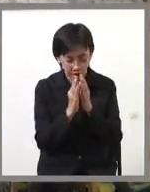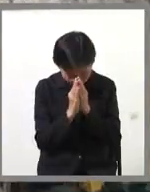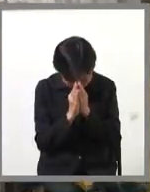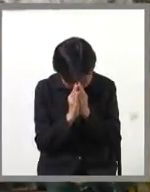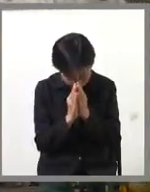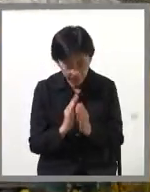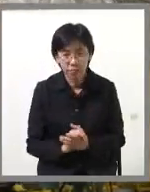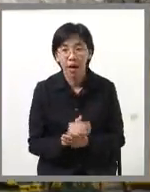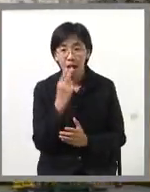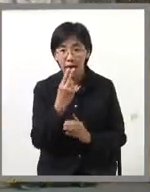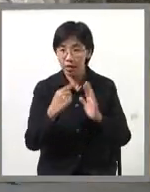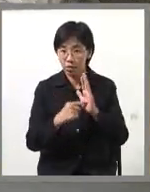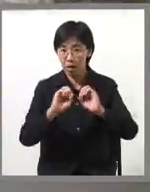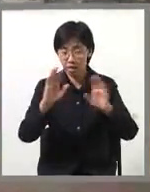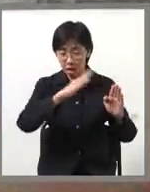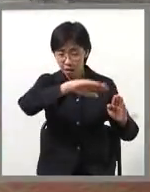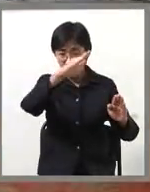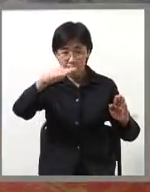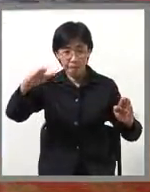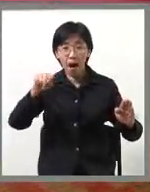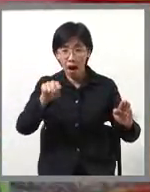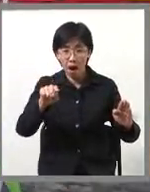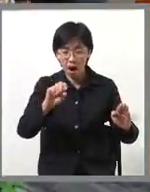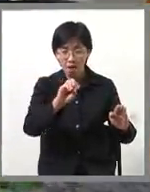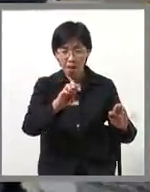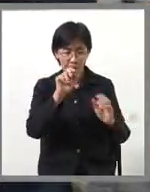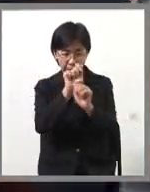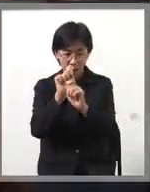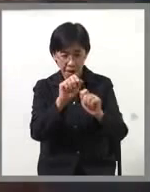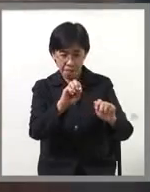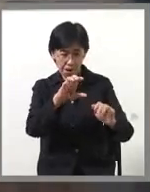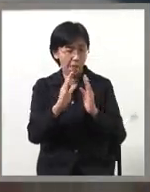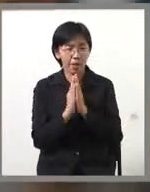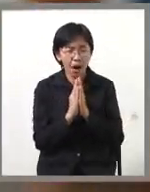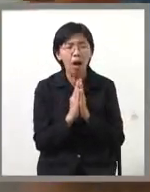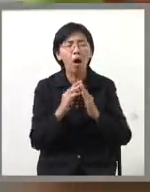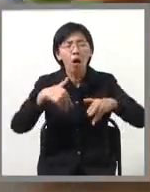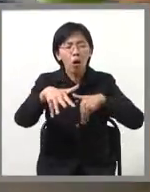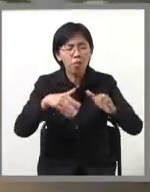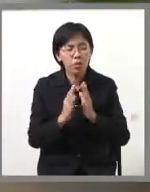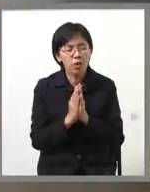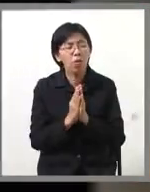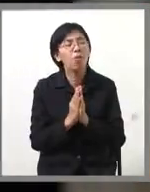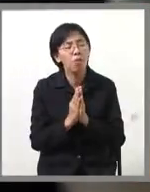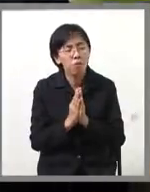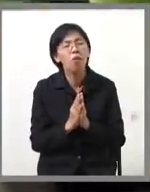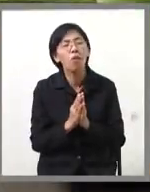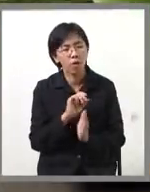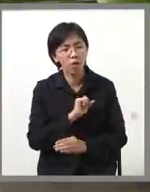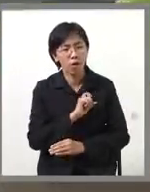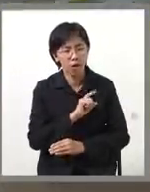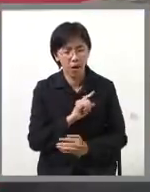และในวันนี้เราก็ได้มาเห็นเป็นประจักษ์กันแล้วนะคะว่าคนไทยมีความเคารพและก็ศรัทธาในพระพุทธศาสนากันมากขนาด